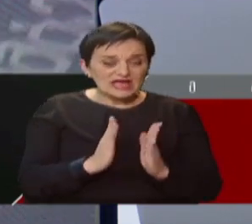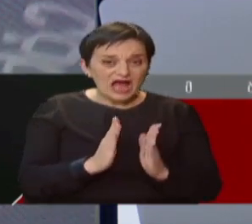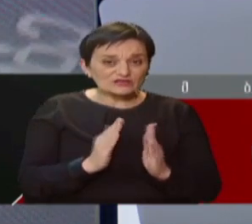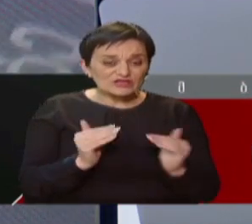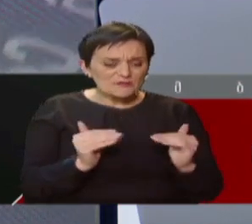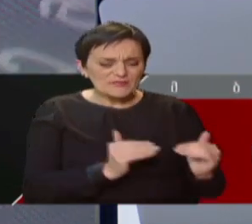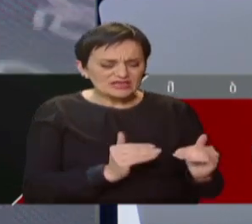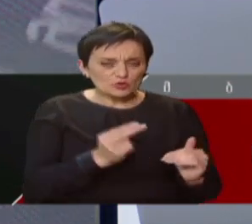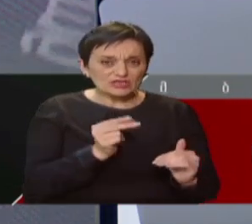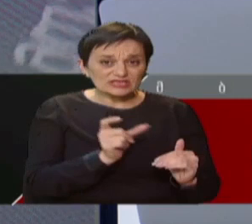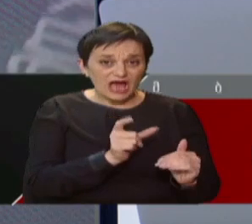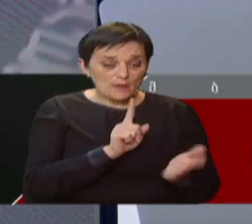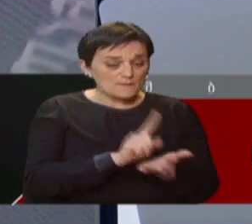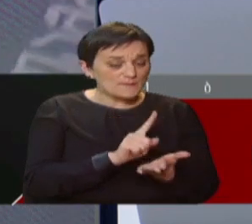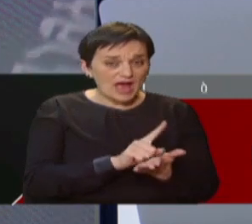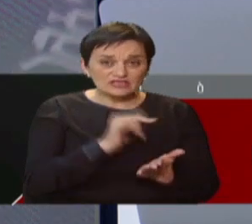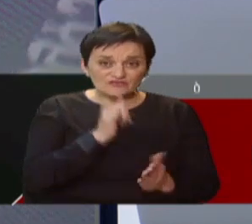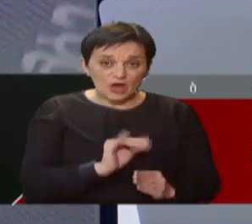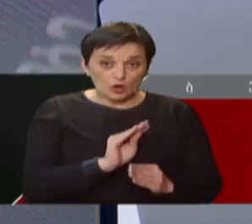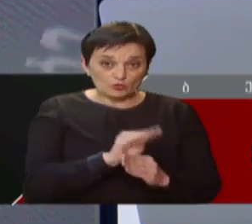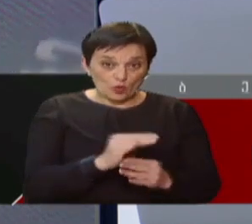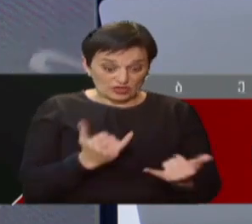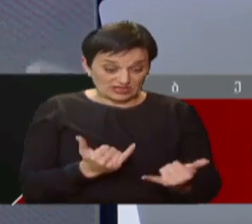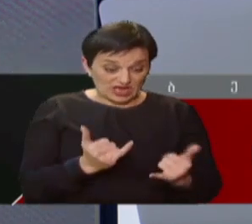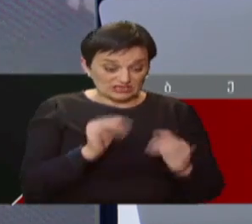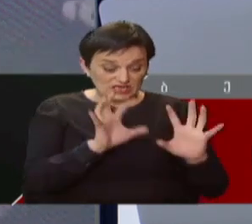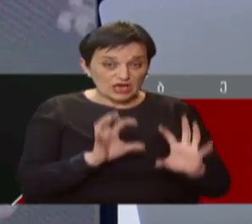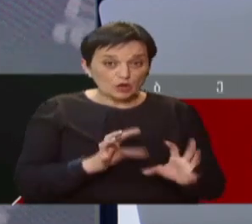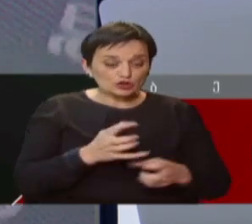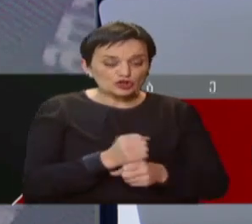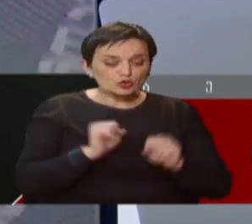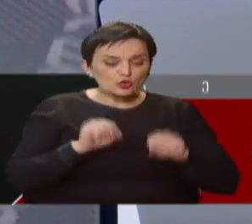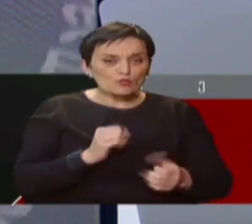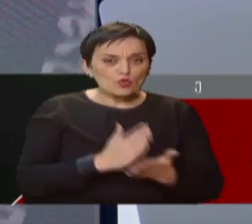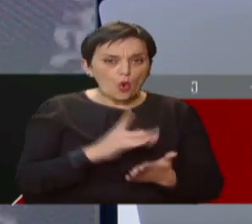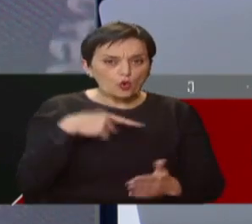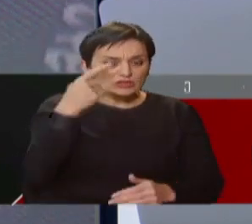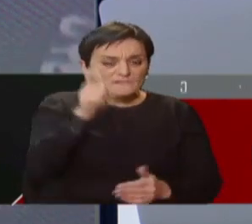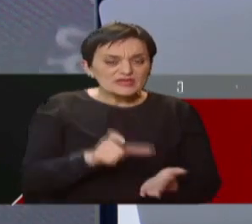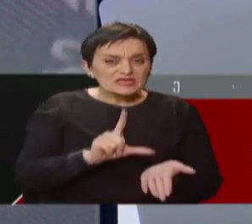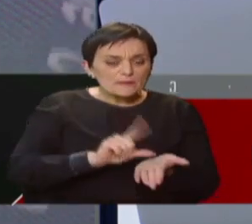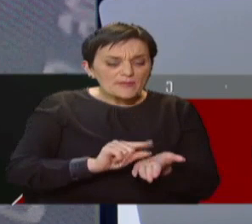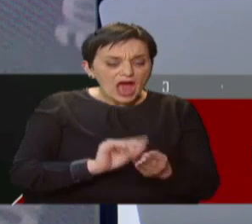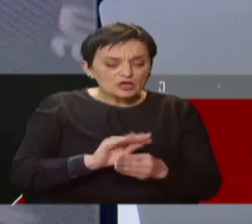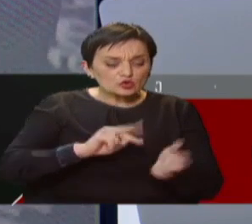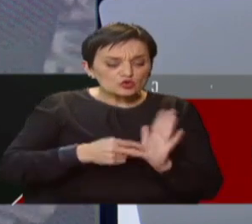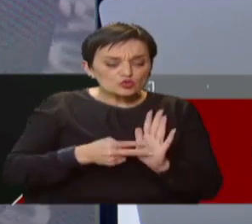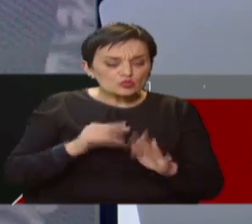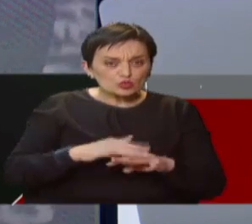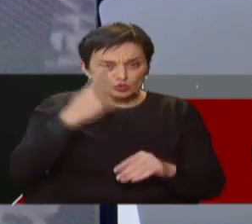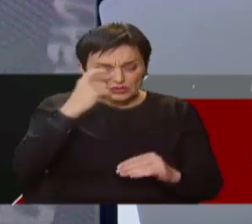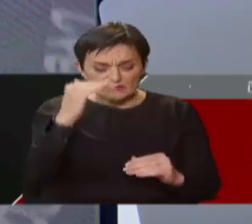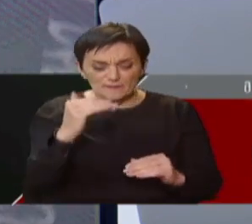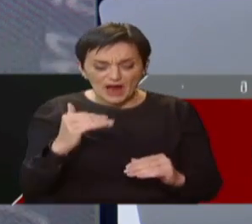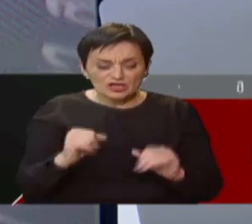drui tanharom, za clemotat pensia, bi vermoi, mater, stres, moc medic, anonic, s-a zgudul, s-a zluat bi bism cone pierde pensia, bi zrda buget, is parametra, bi stes,